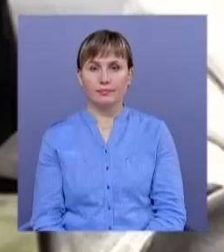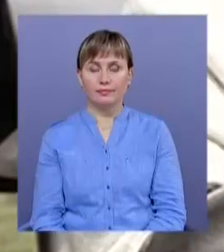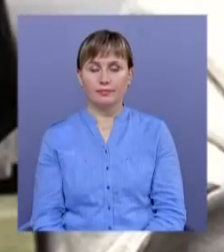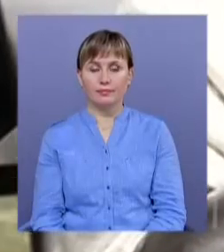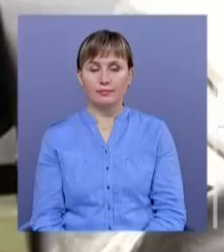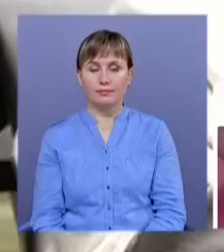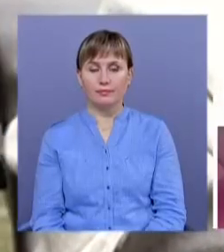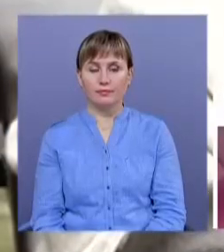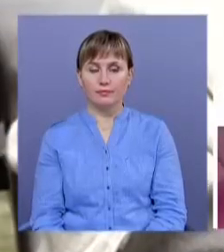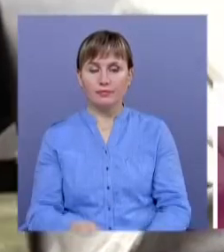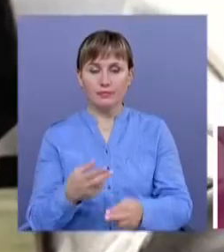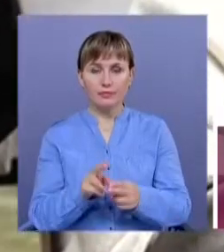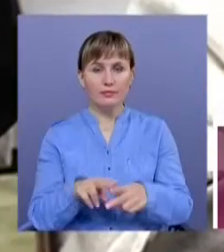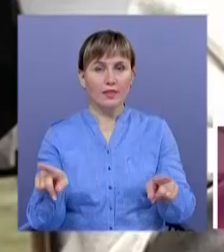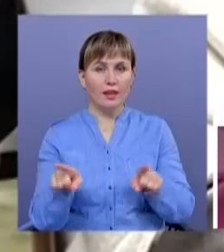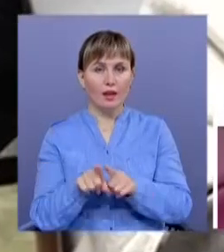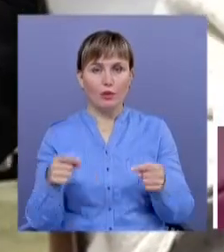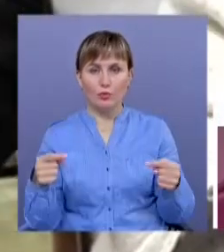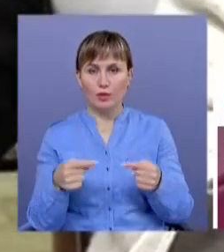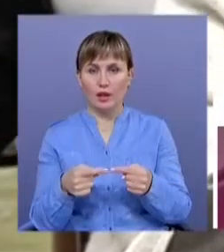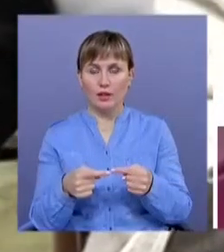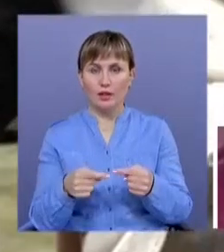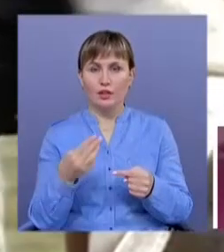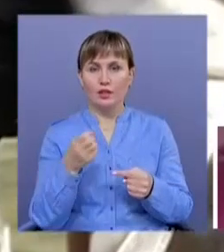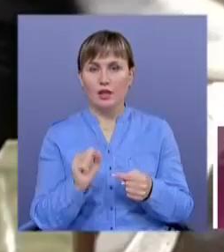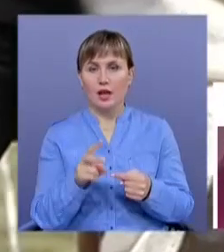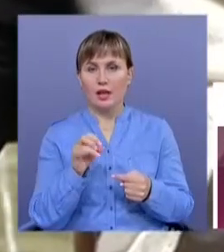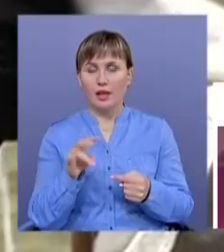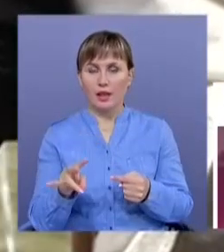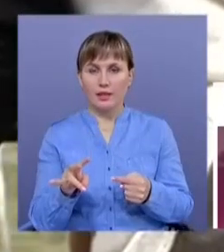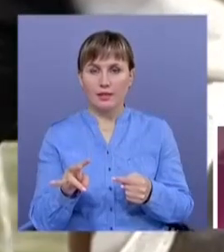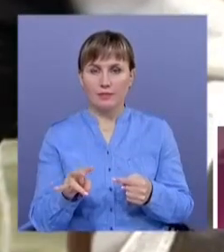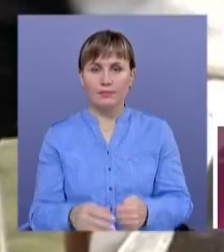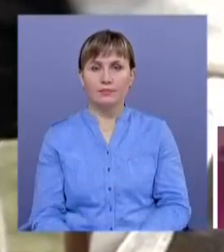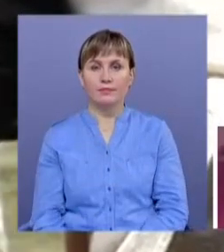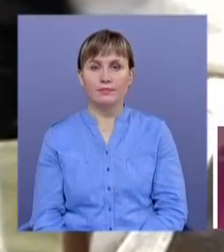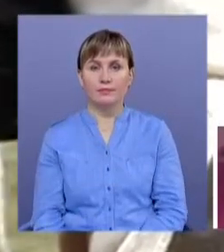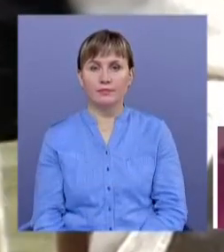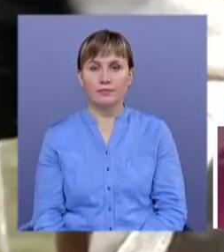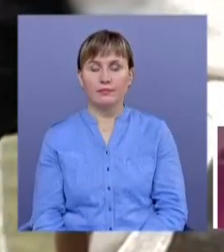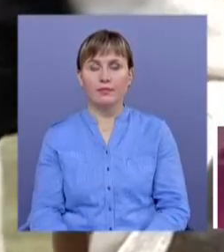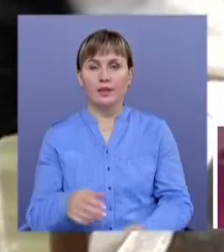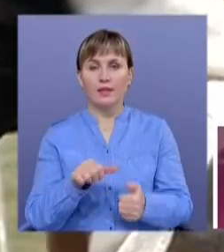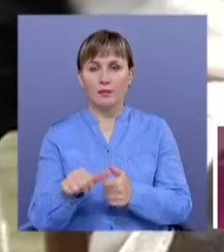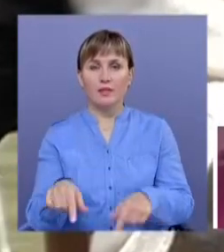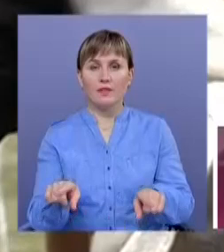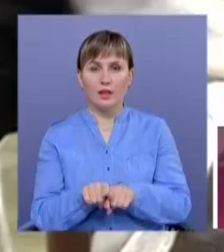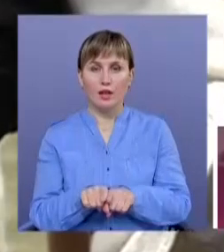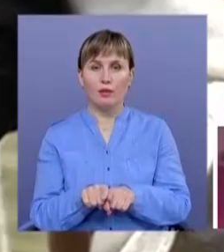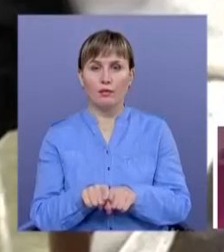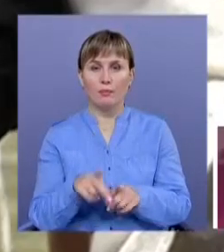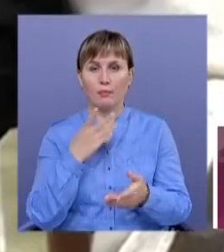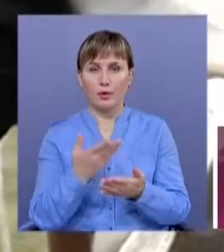Это так угадано Шакена Кенжетаевича, вот именно в такой